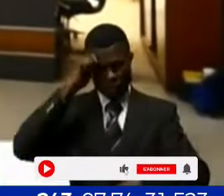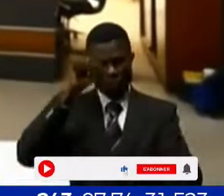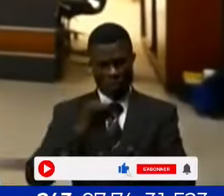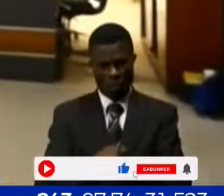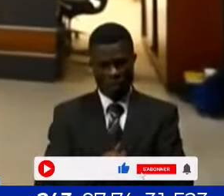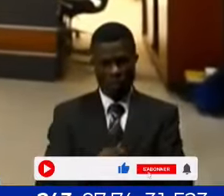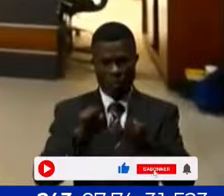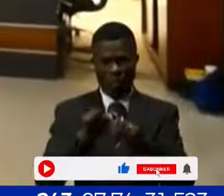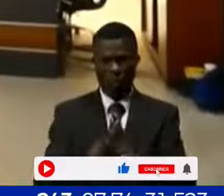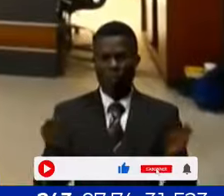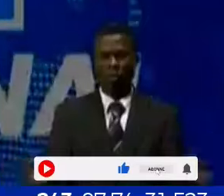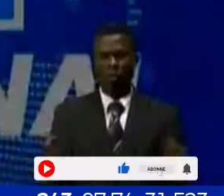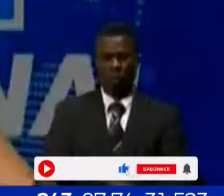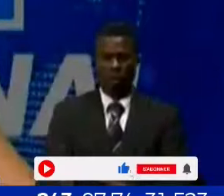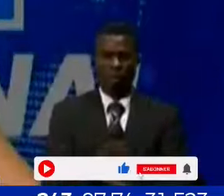que par un cocktail.